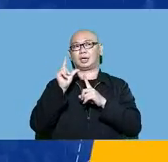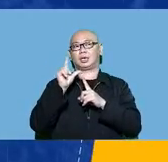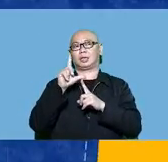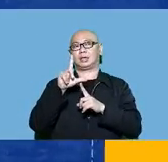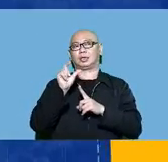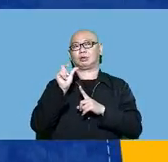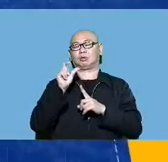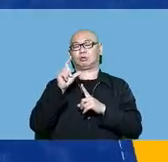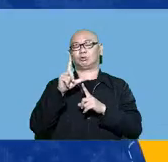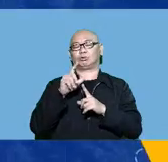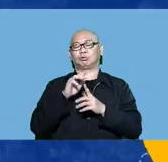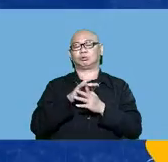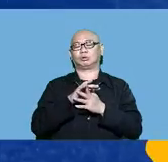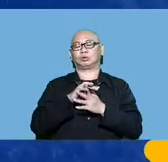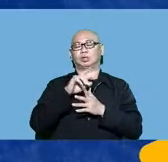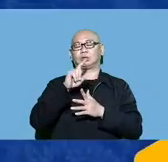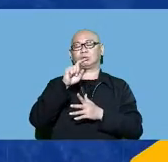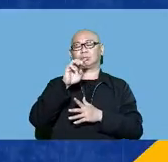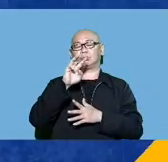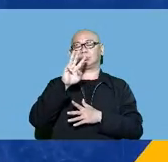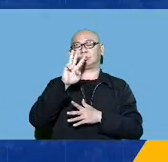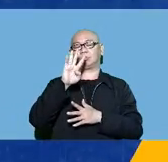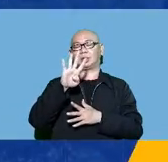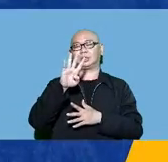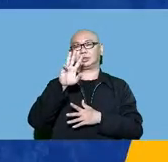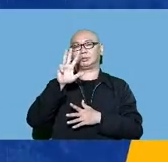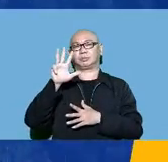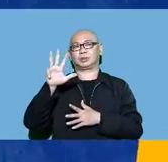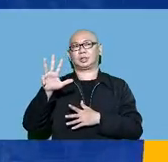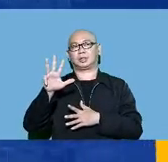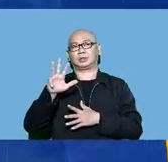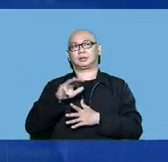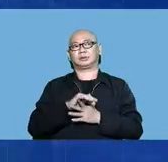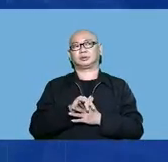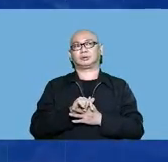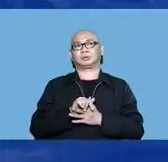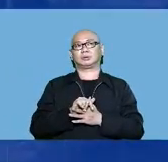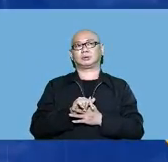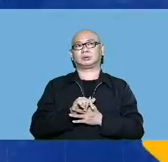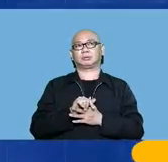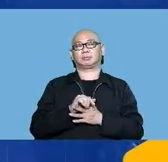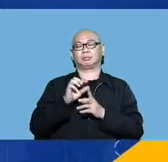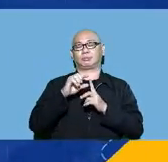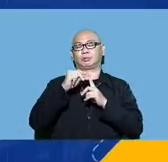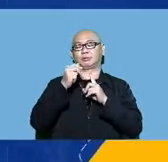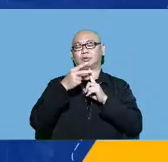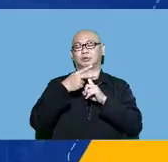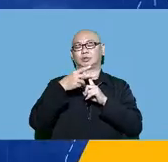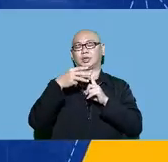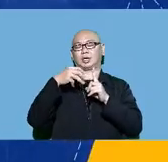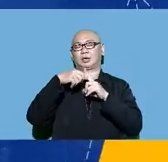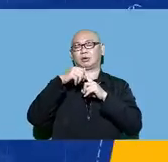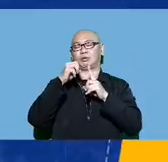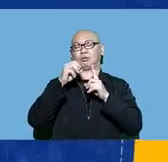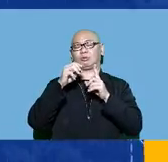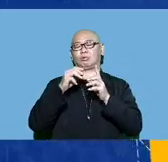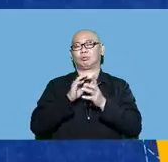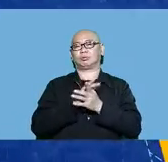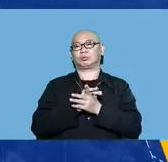profesor yang ke-149. Profesor Dr. Eko Handoyo, MSc,